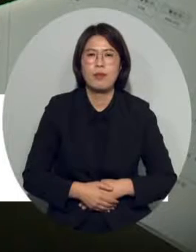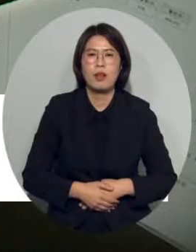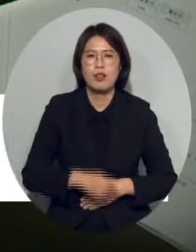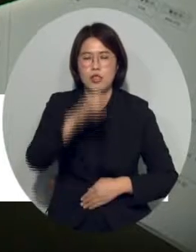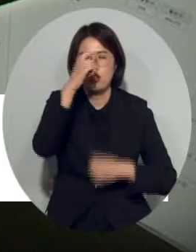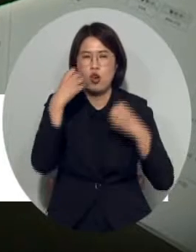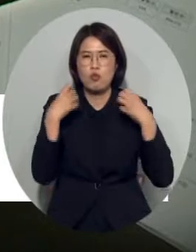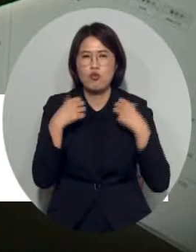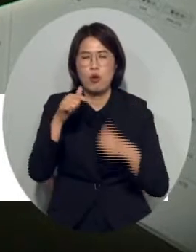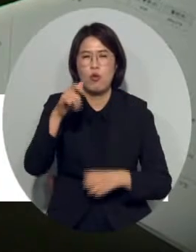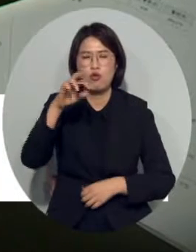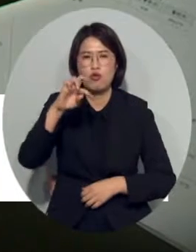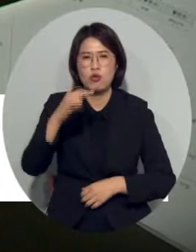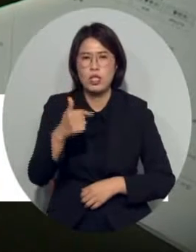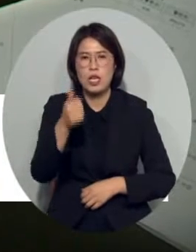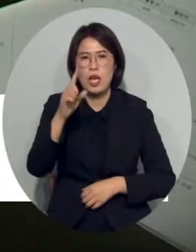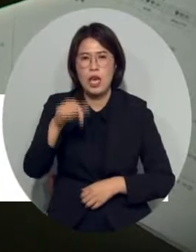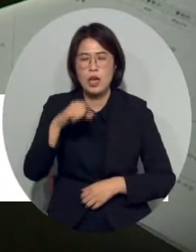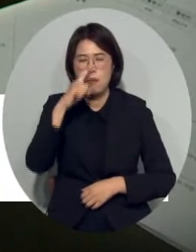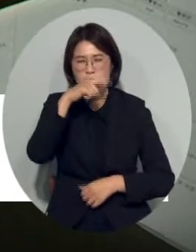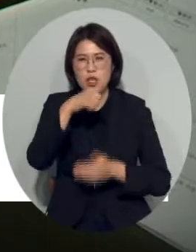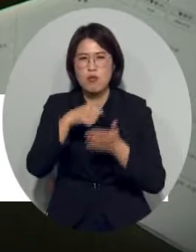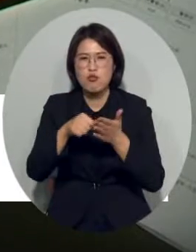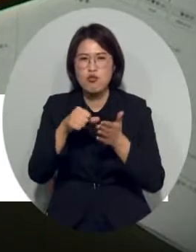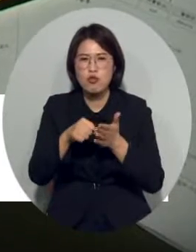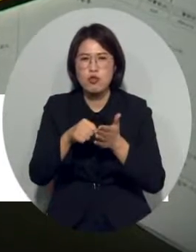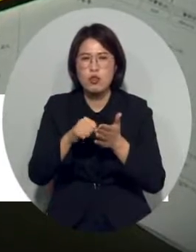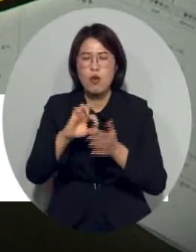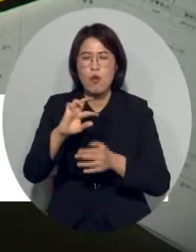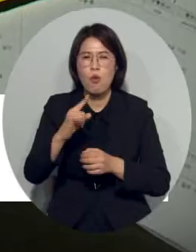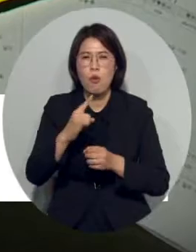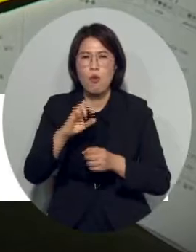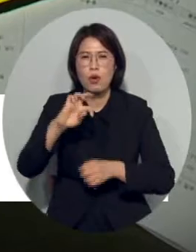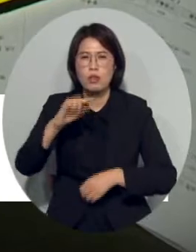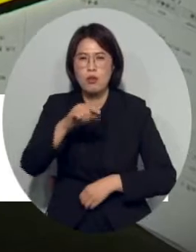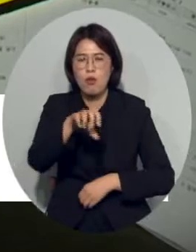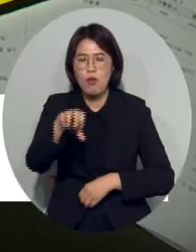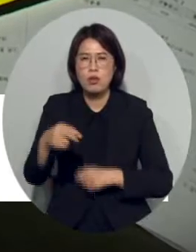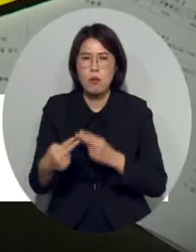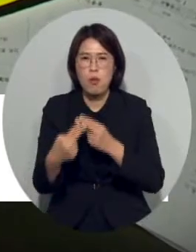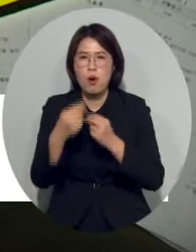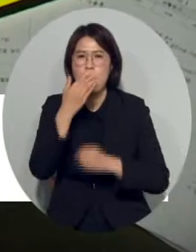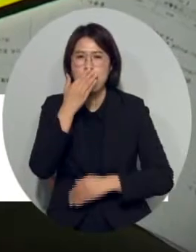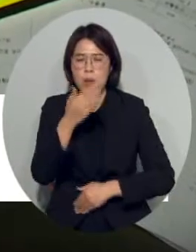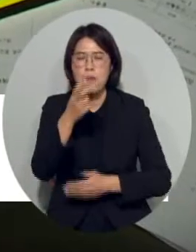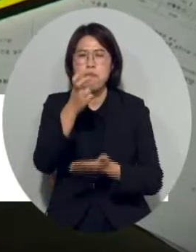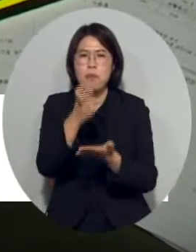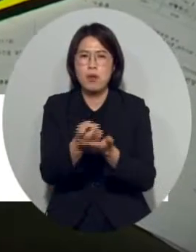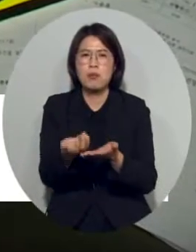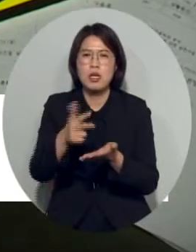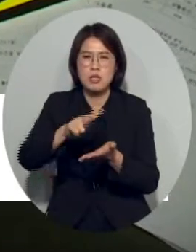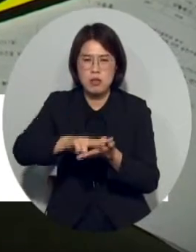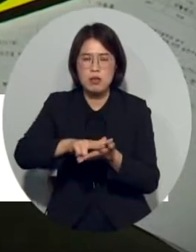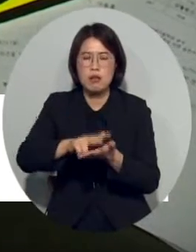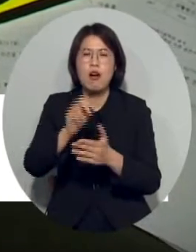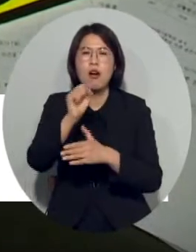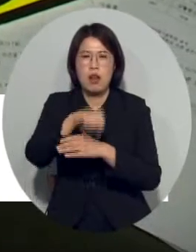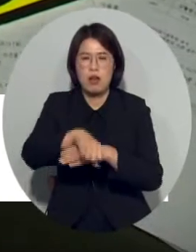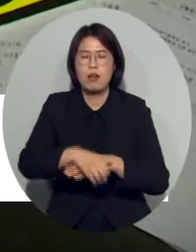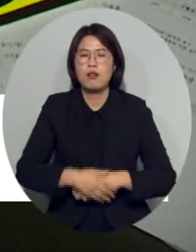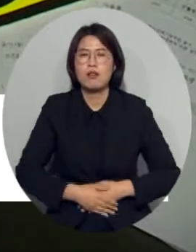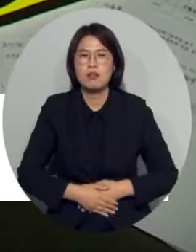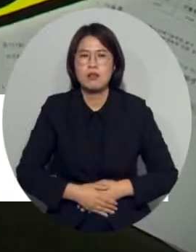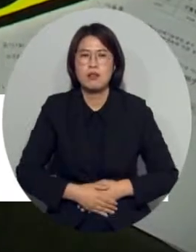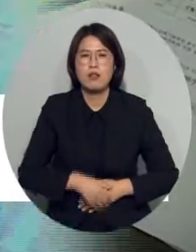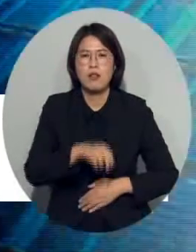정부가 고준희 핵폐기물을 학원 전에 임시 보관 할 수 있도록 합법화 시켜줄 예정입니다